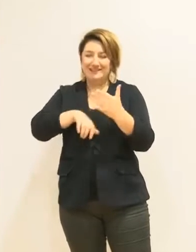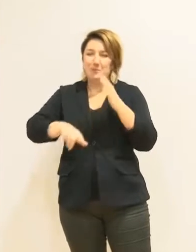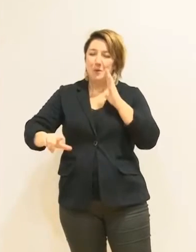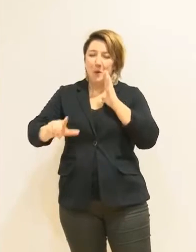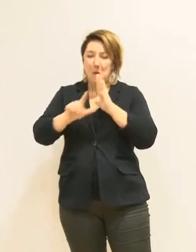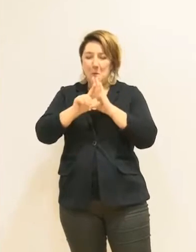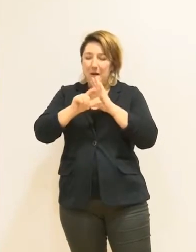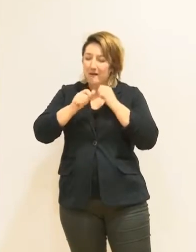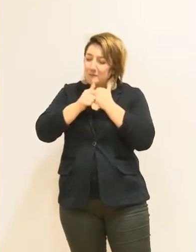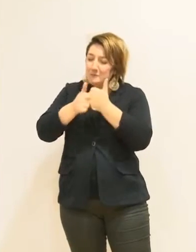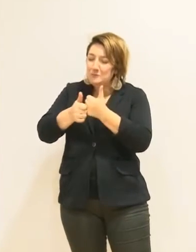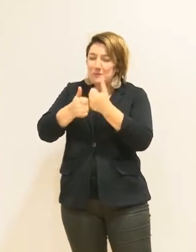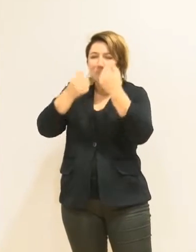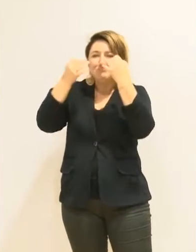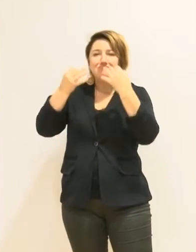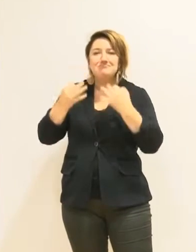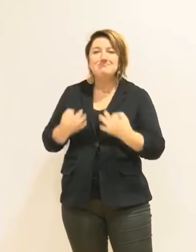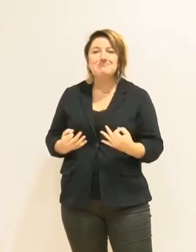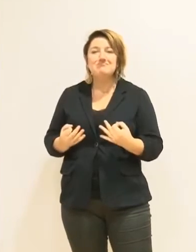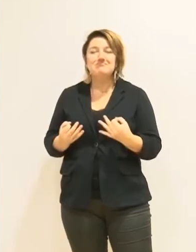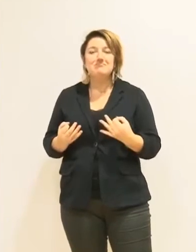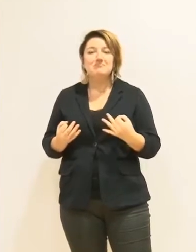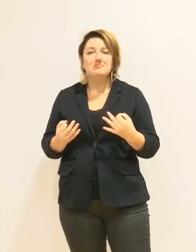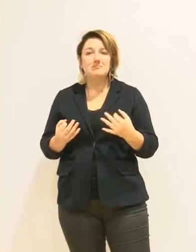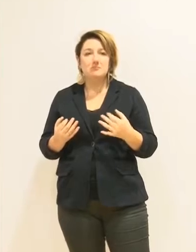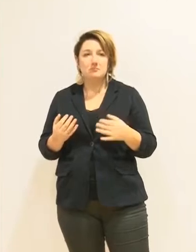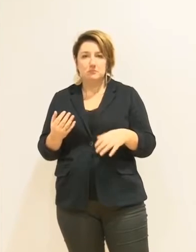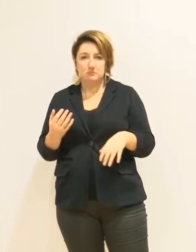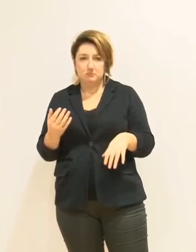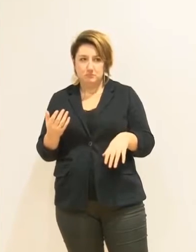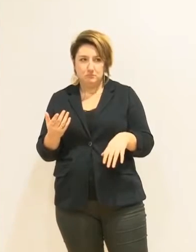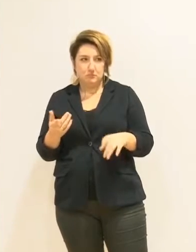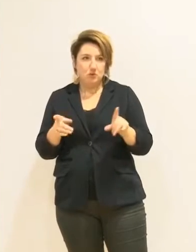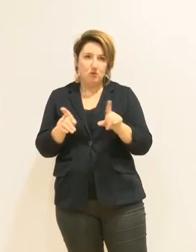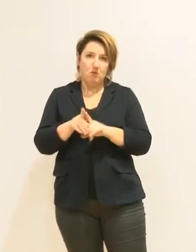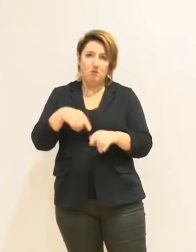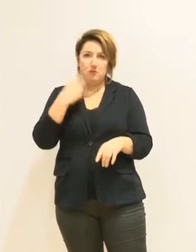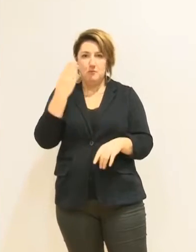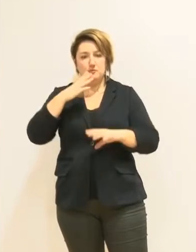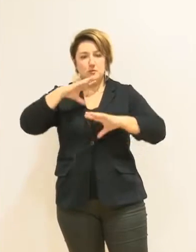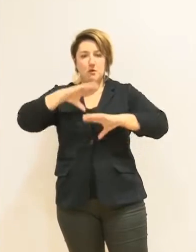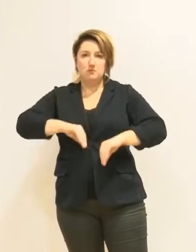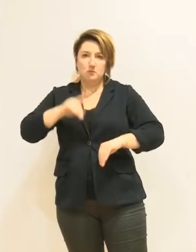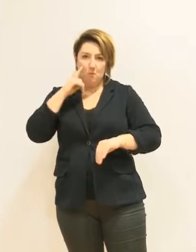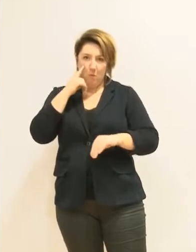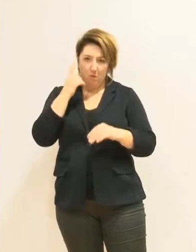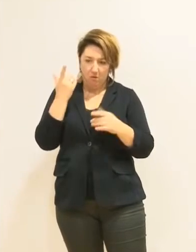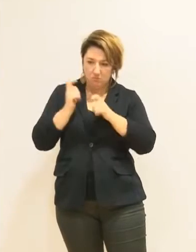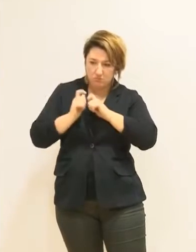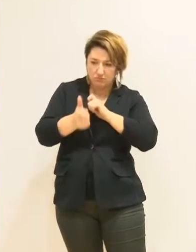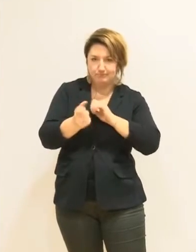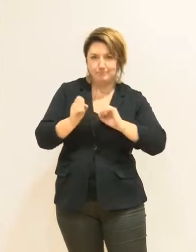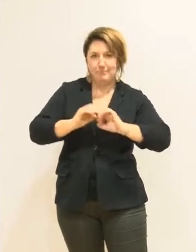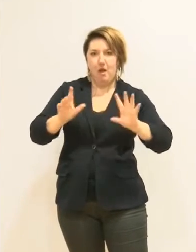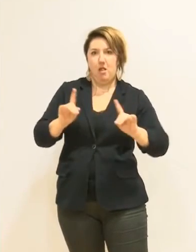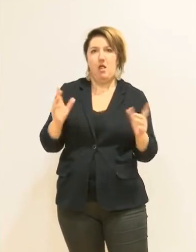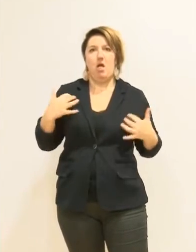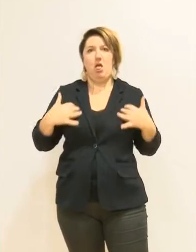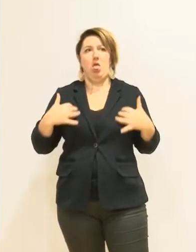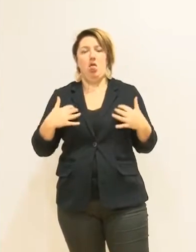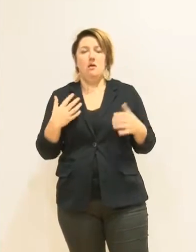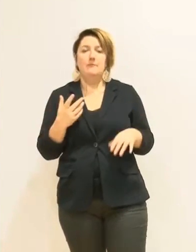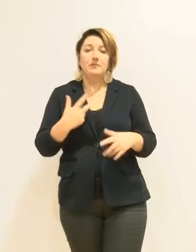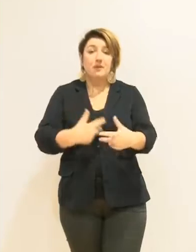ainsi vous rassurer quant au fondement peu clair du dispositif. Sur la phase 3, c'est avec beaucoup de